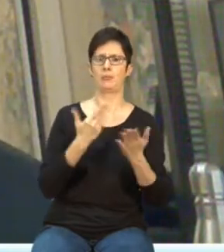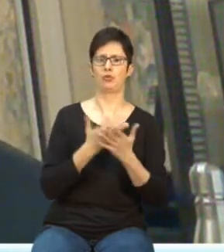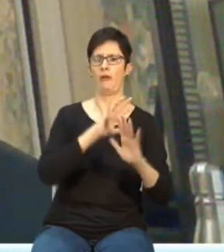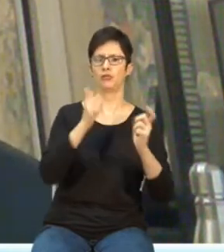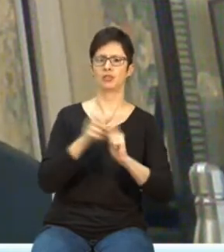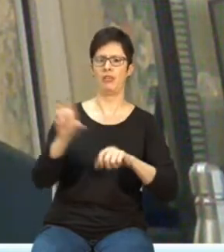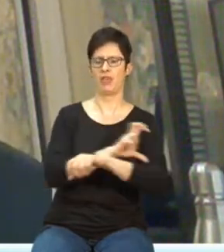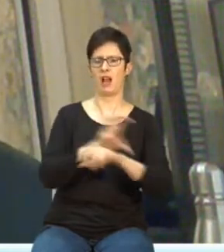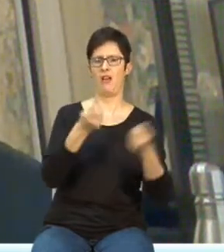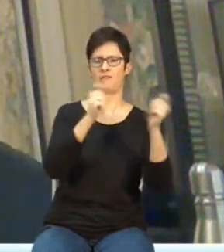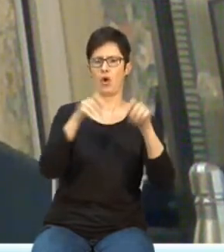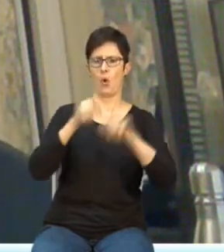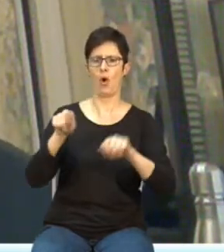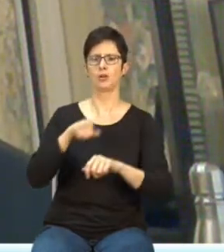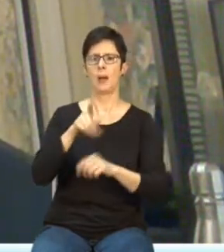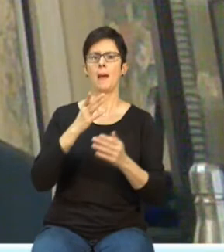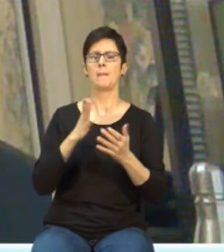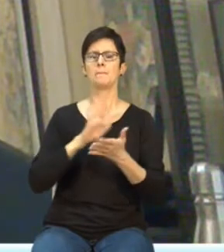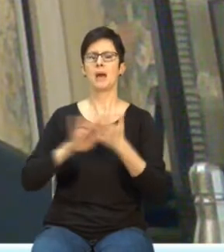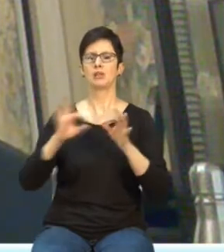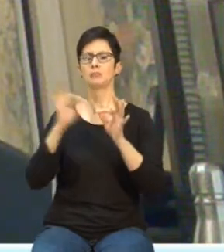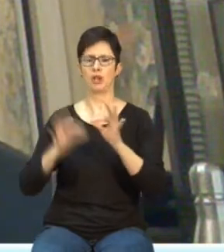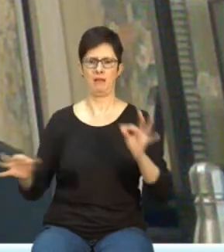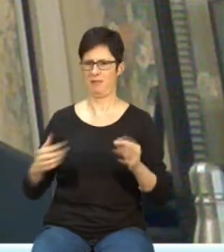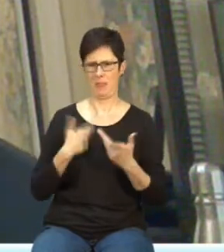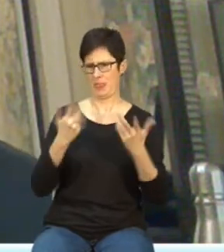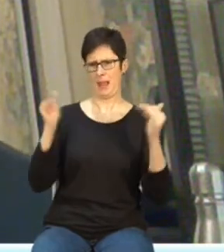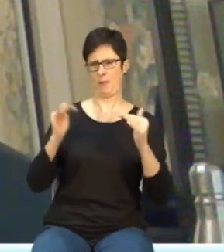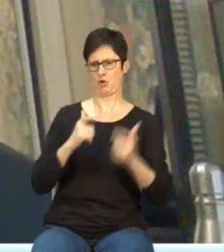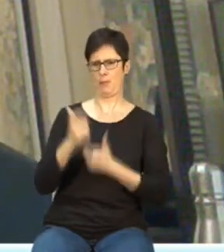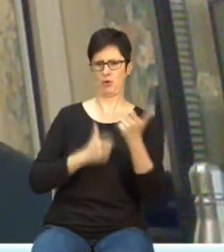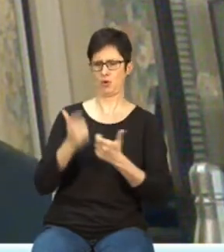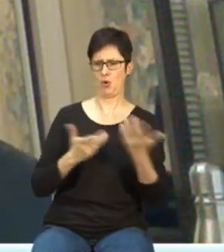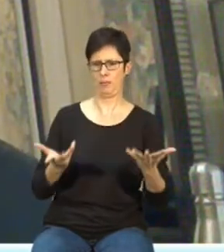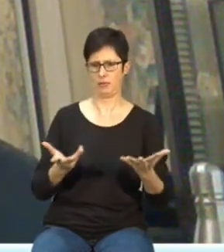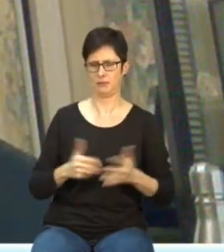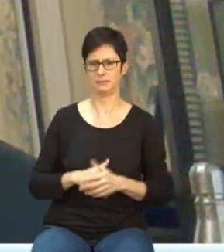komunikację bezprzewodową Czego oczywiście zrobić już w tej chwili nie możemy